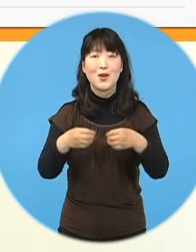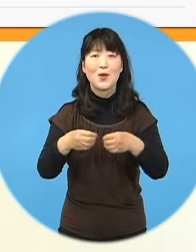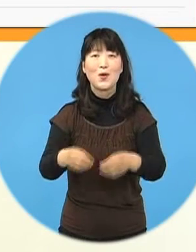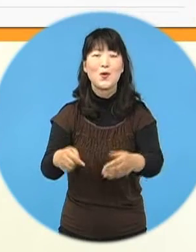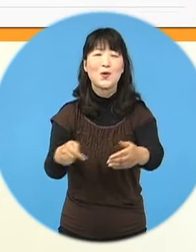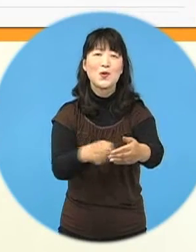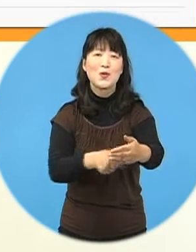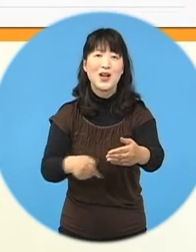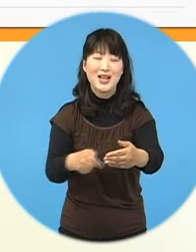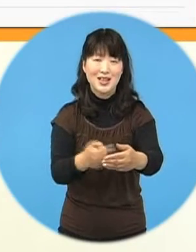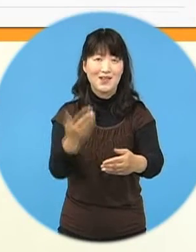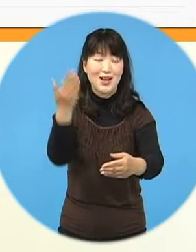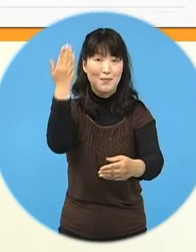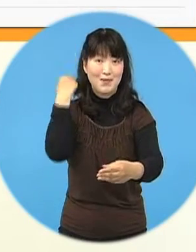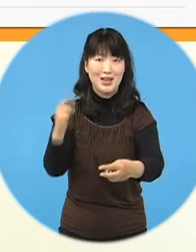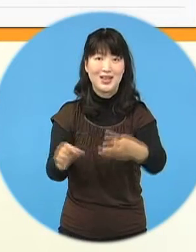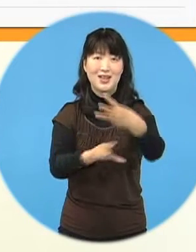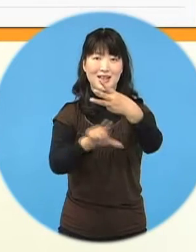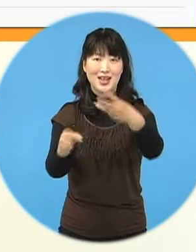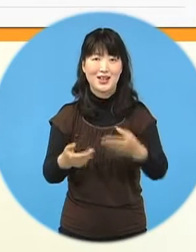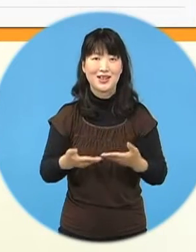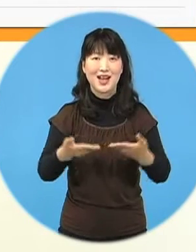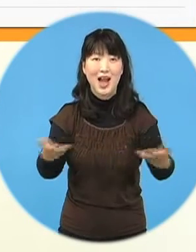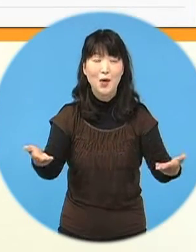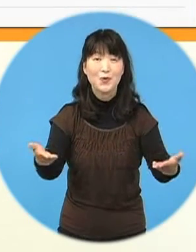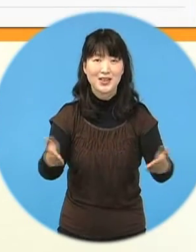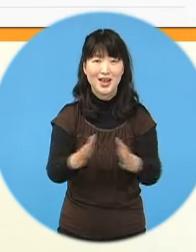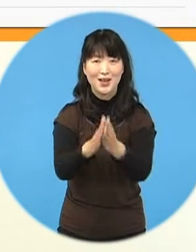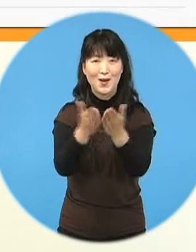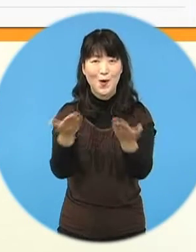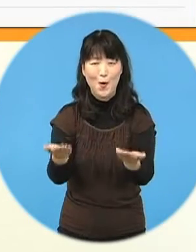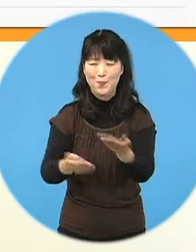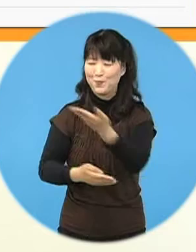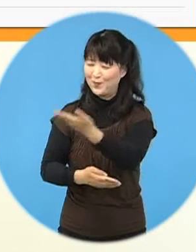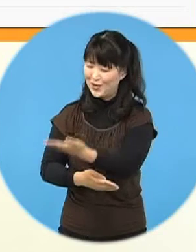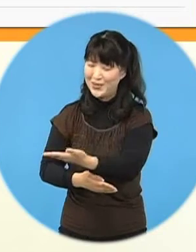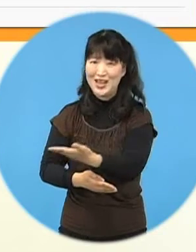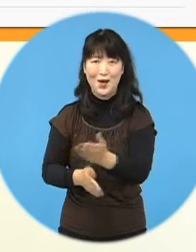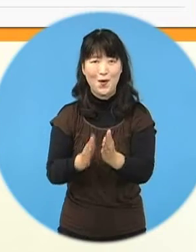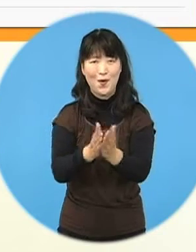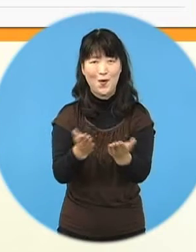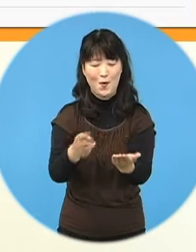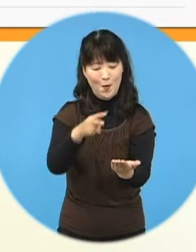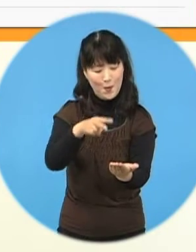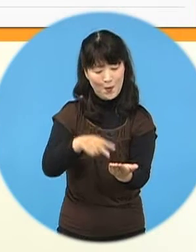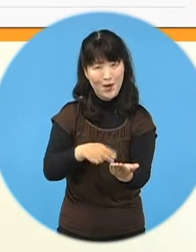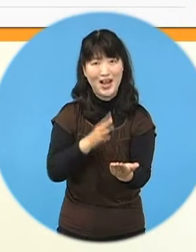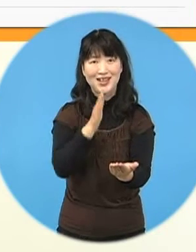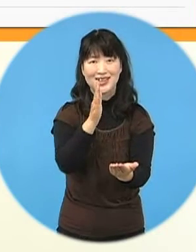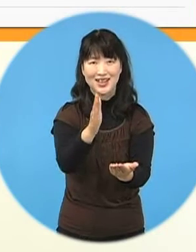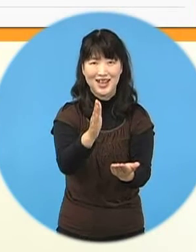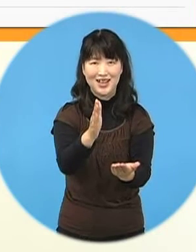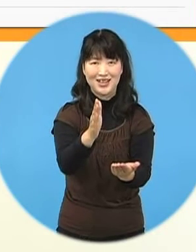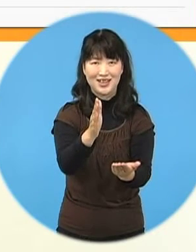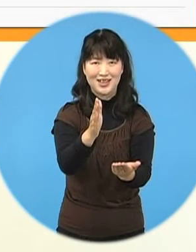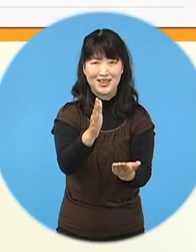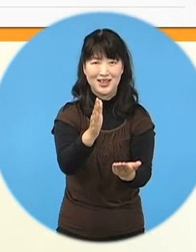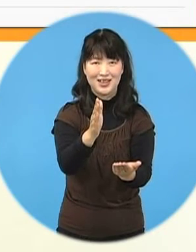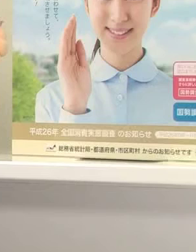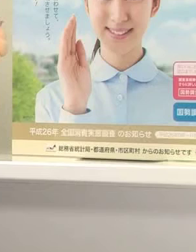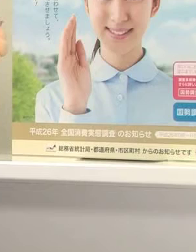詳しくは3月に全校配布いたしました府中市防災ハンドブックをご覧ください。